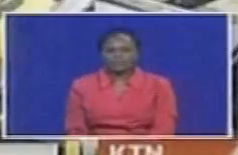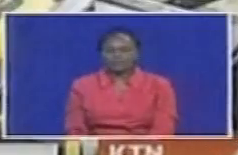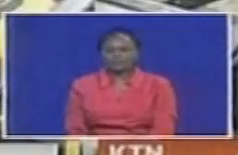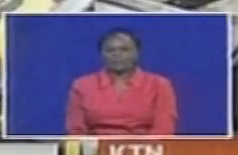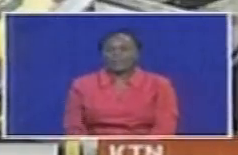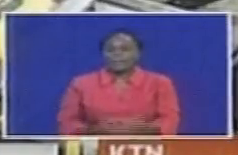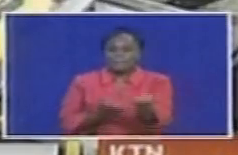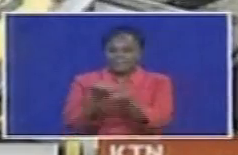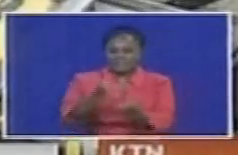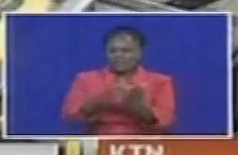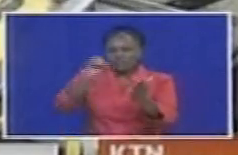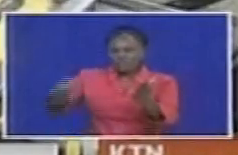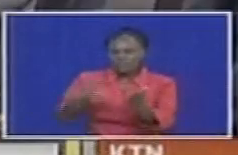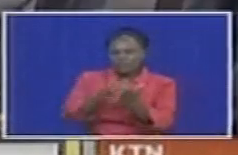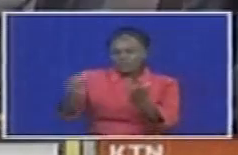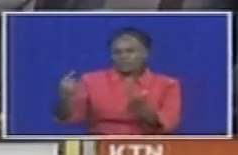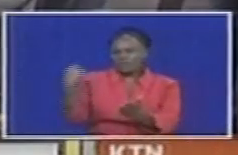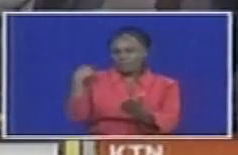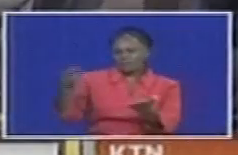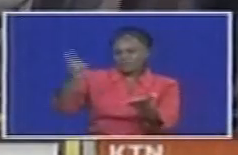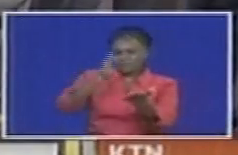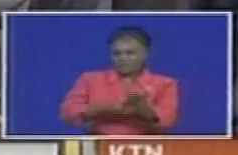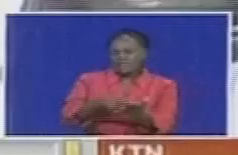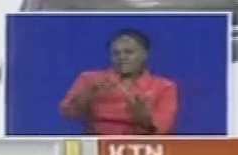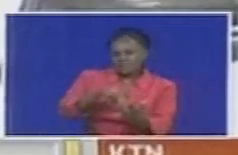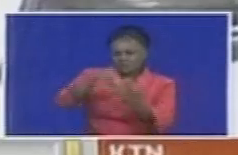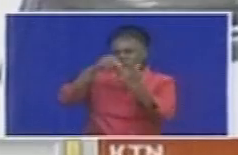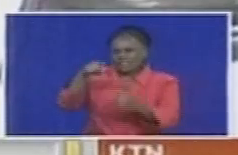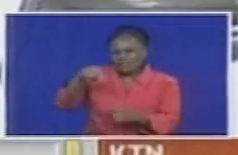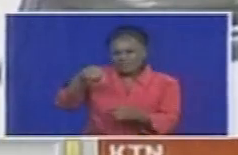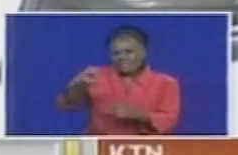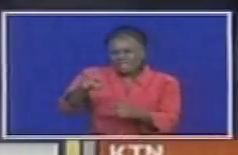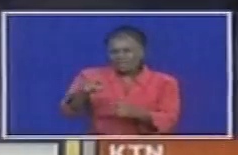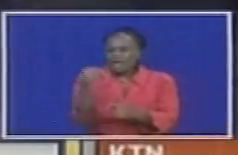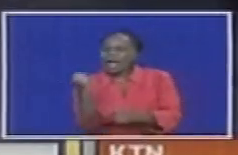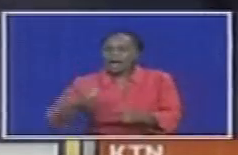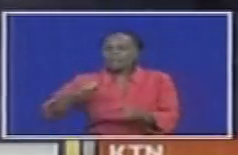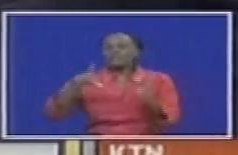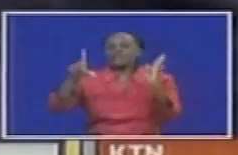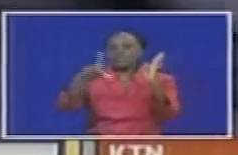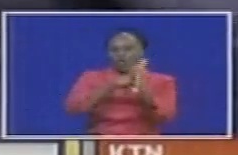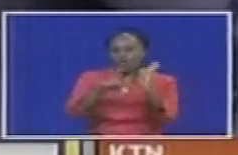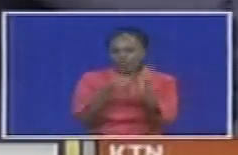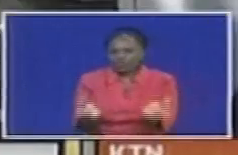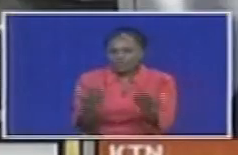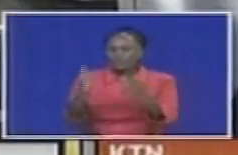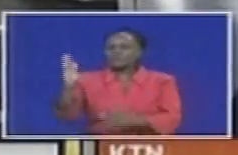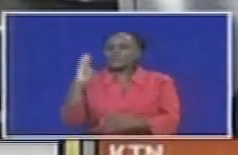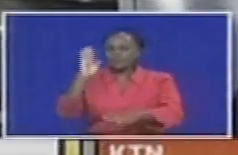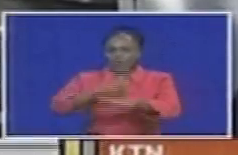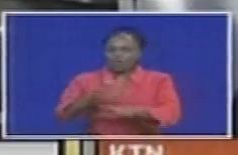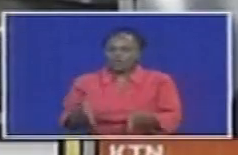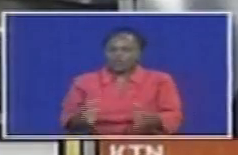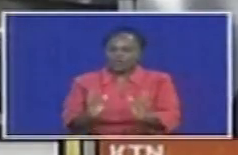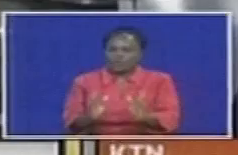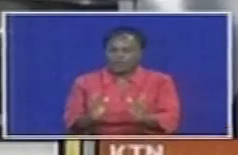Shughuli ya kung'olewa kwa nambari za usajili wa matatu, hasa kwa wale waliokiuka sheria mpya zinazopania kuimarisha usalama barabarani. We